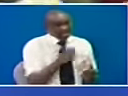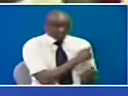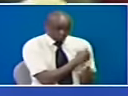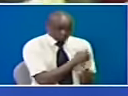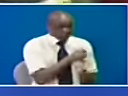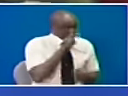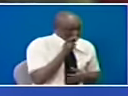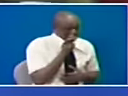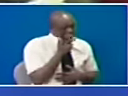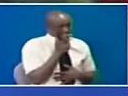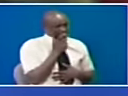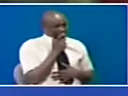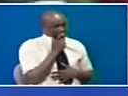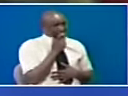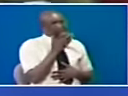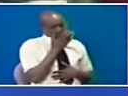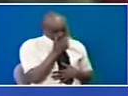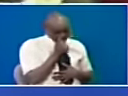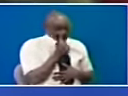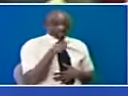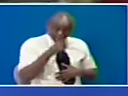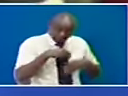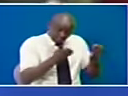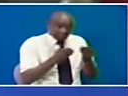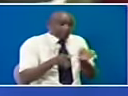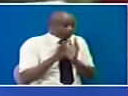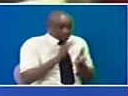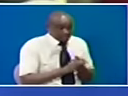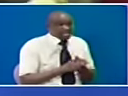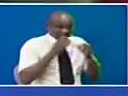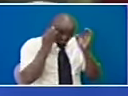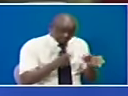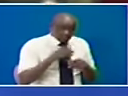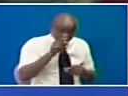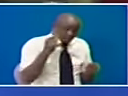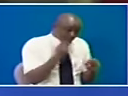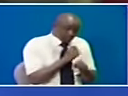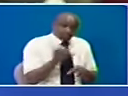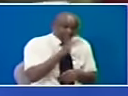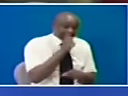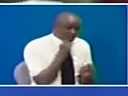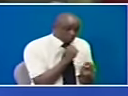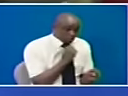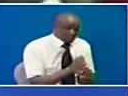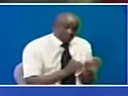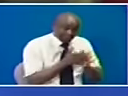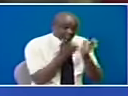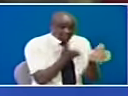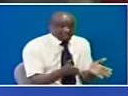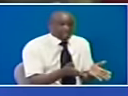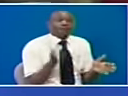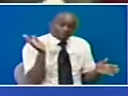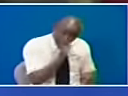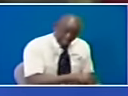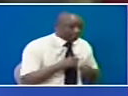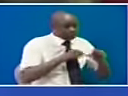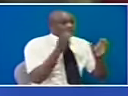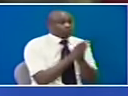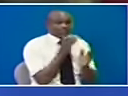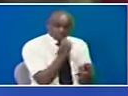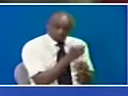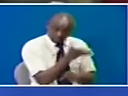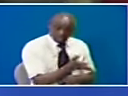wataliangazia jambo hili tena, wamepewa nafasi kwamba kama utaweza kurudi kazini, immediately urudi ili uweze kuendelea na kazi yako.